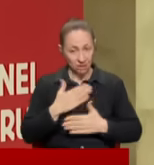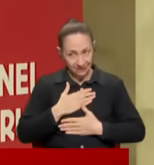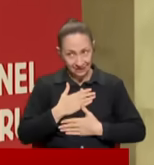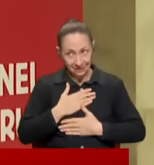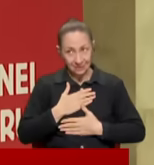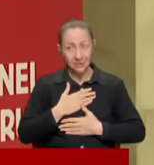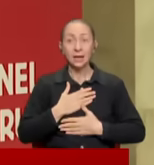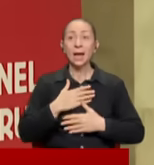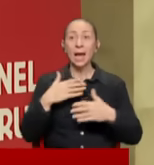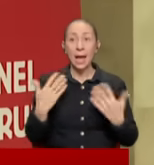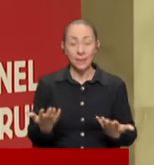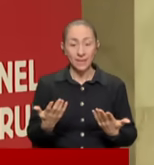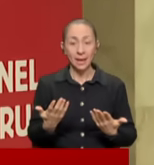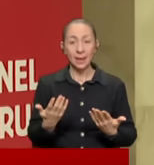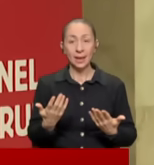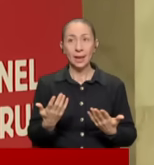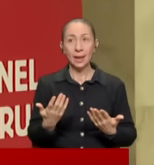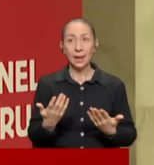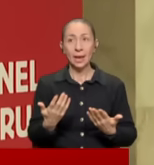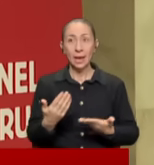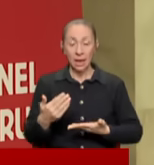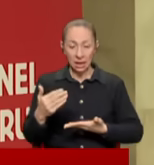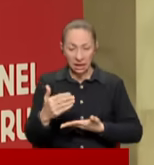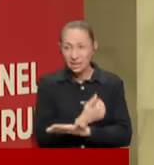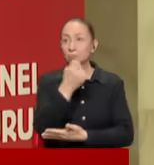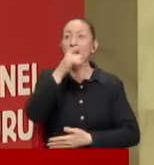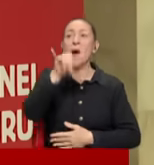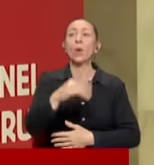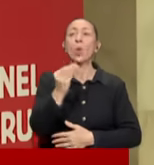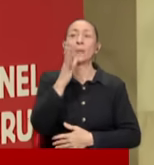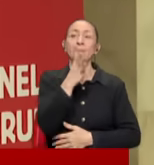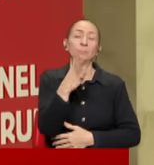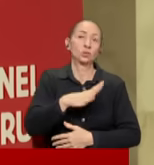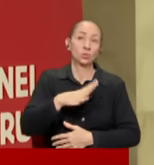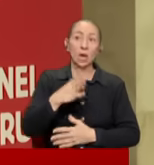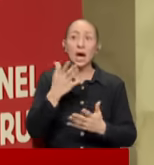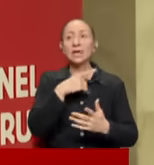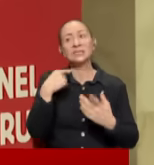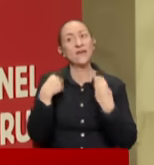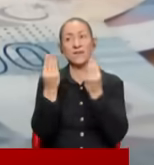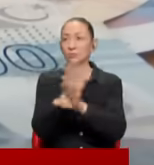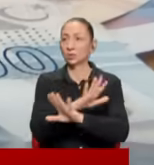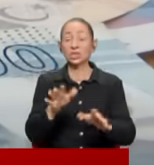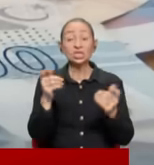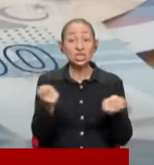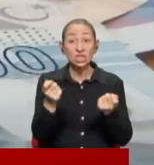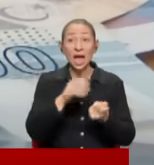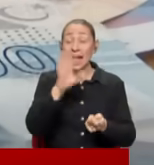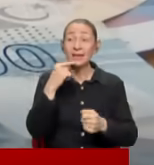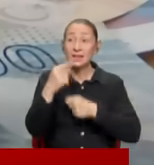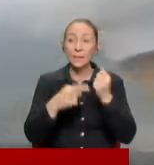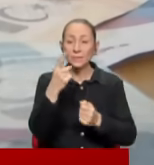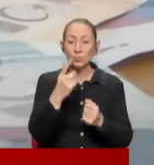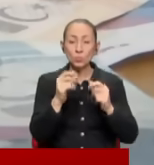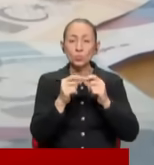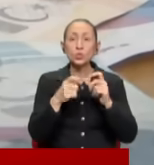olarak görüyoruz hem de kazanılmış bir hakkımız olarak görüyoruz ve asla teslim etmeyeceğiz. Çalışılan her yıla bir